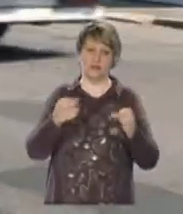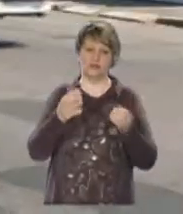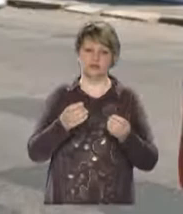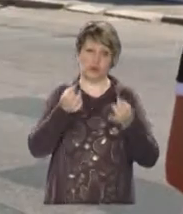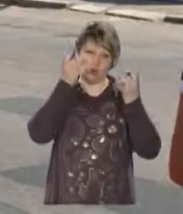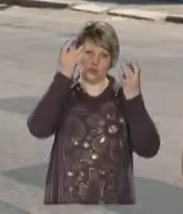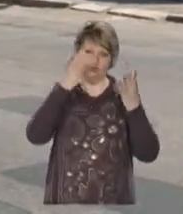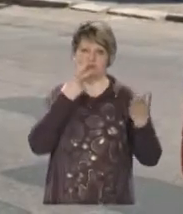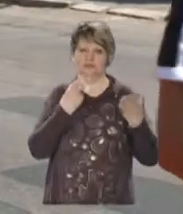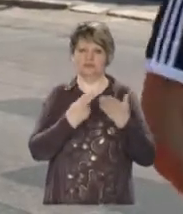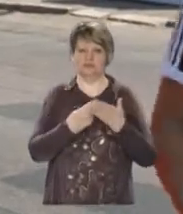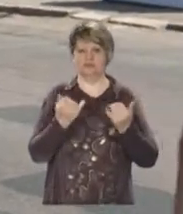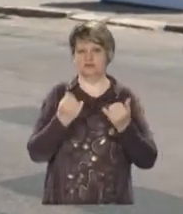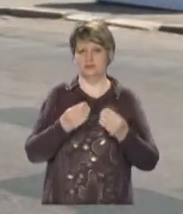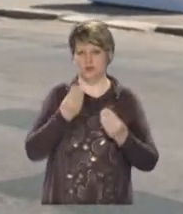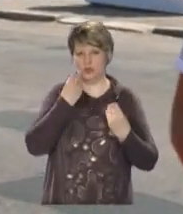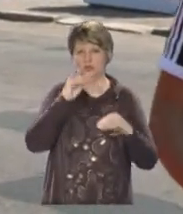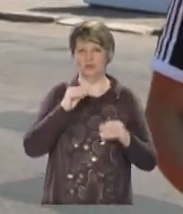окультурили трохи.